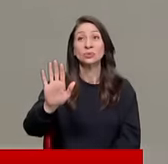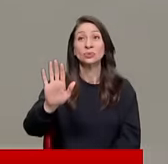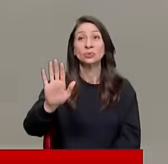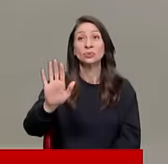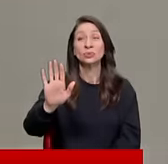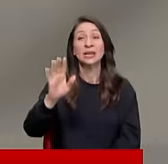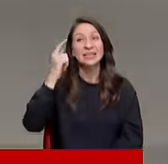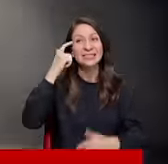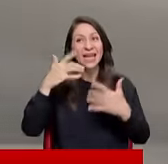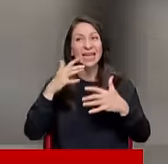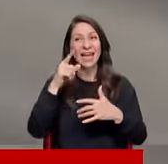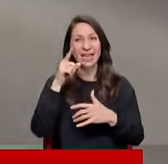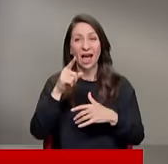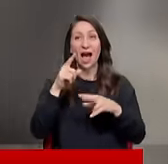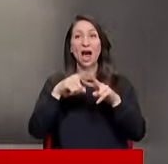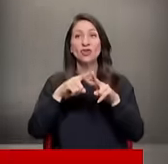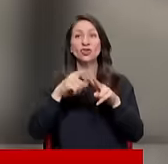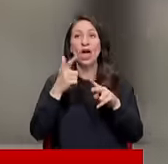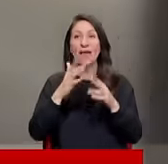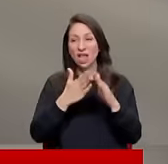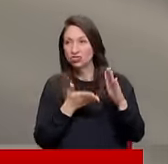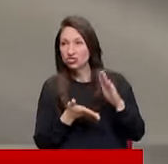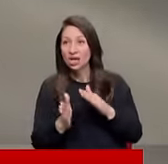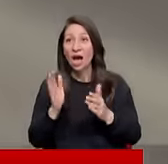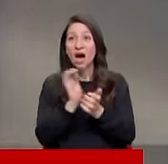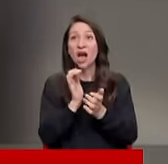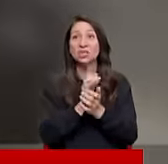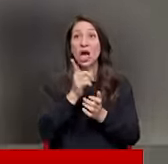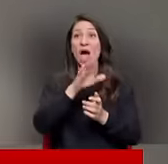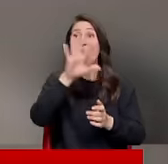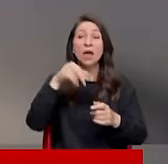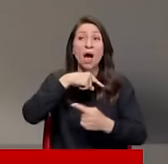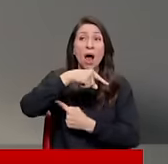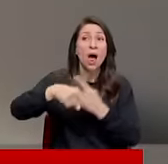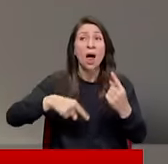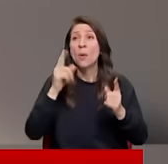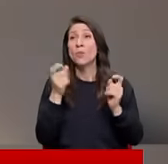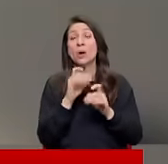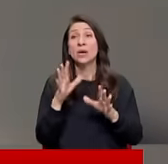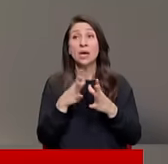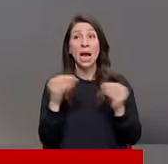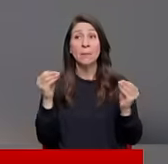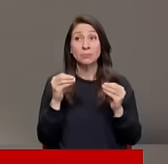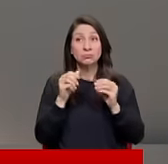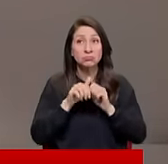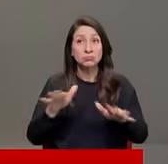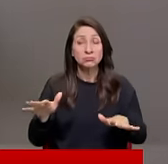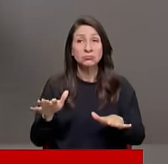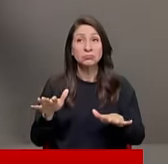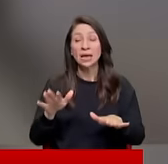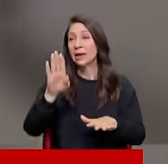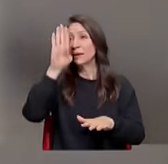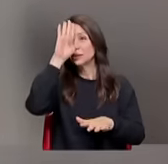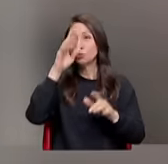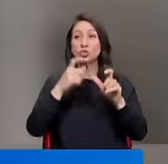Tamam. Zihinsel engelli Yasin Arnavutköy'deki evinden çıktı. Ailesi onu her yerde aradı, bulamadı. Kayıp ilanı verildi.